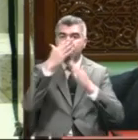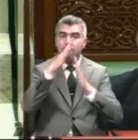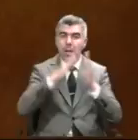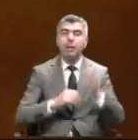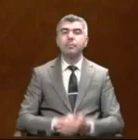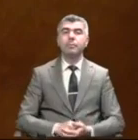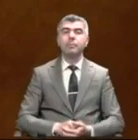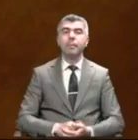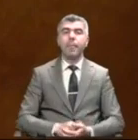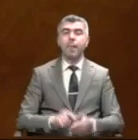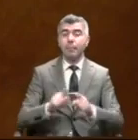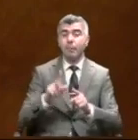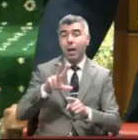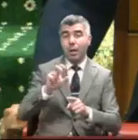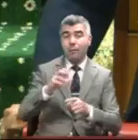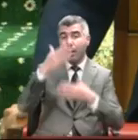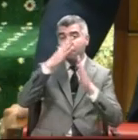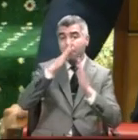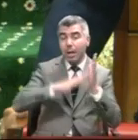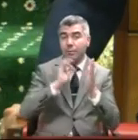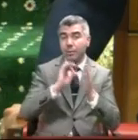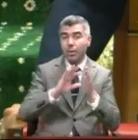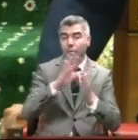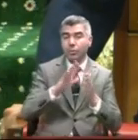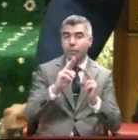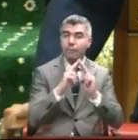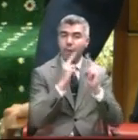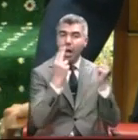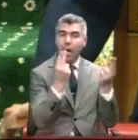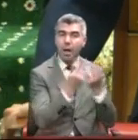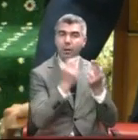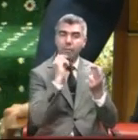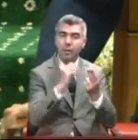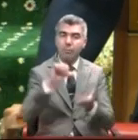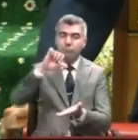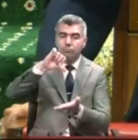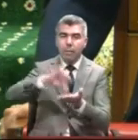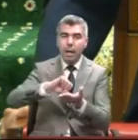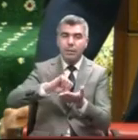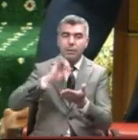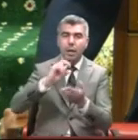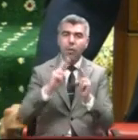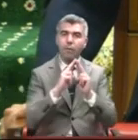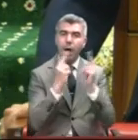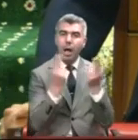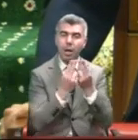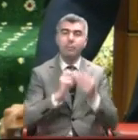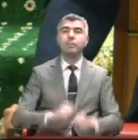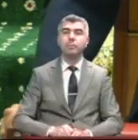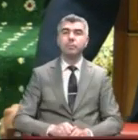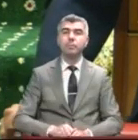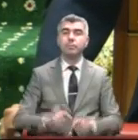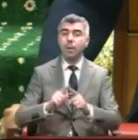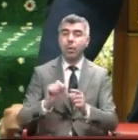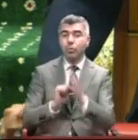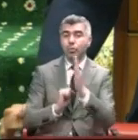المملكه المغربيه الاندماج في الاقتصاد العالمي وتحول الى مركز دولي لانتاج السيارات وعلى الرغم من نجاح